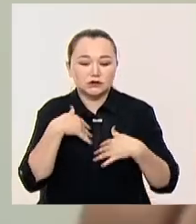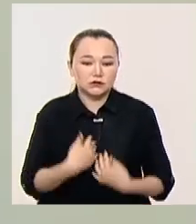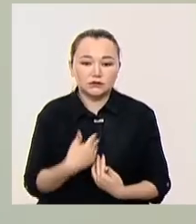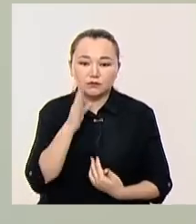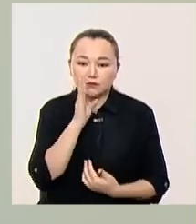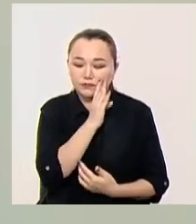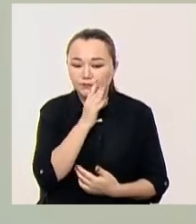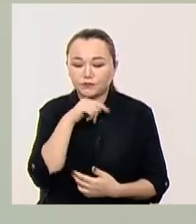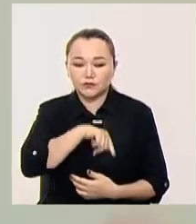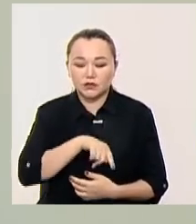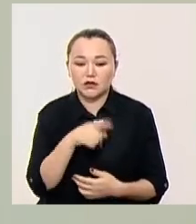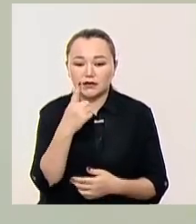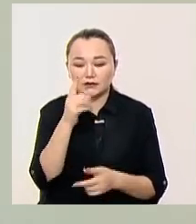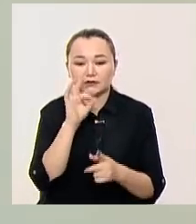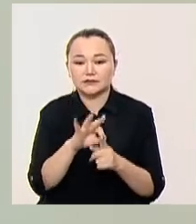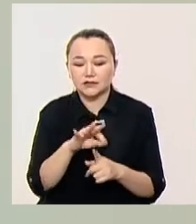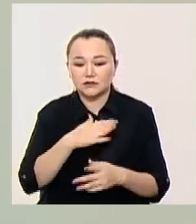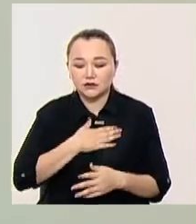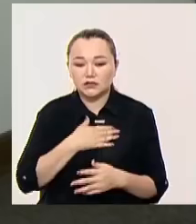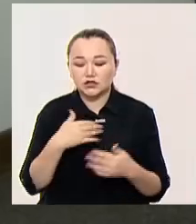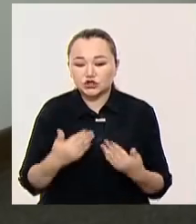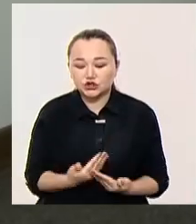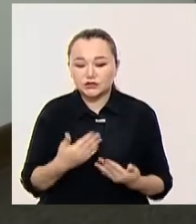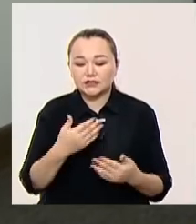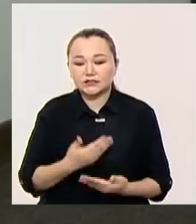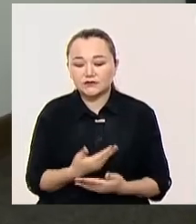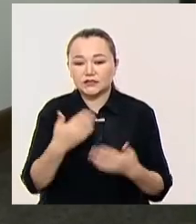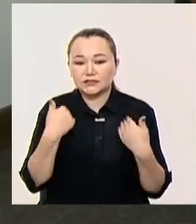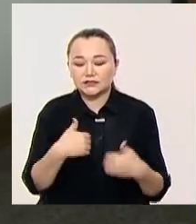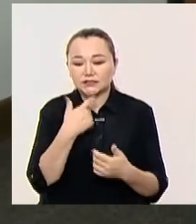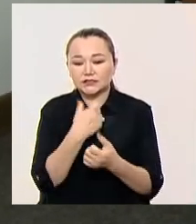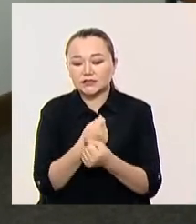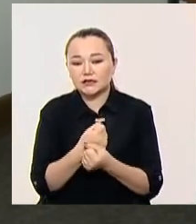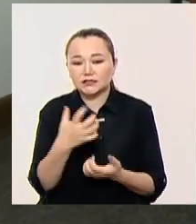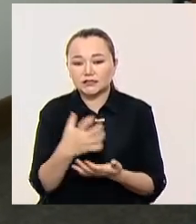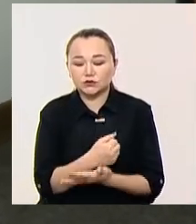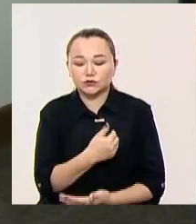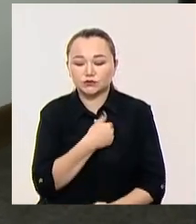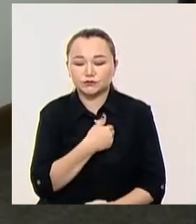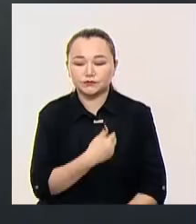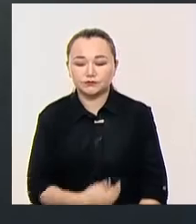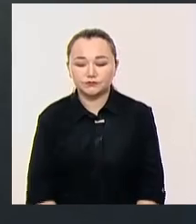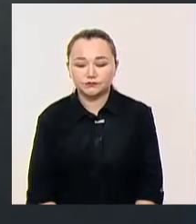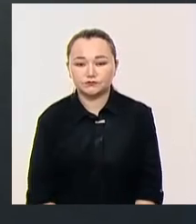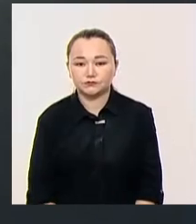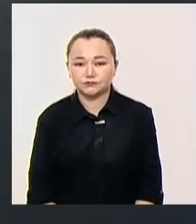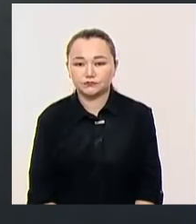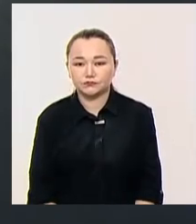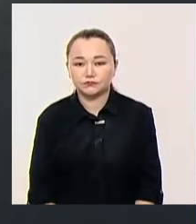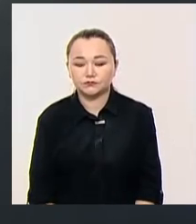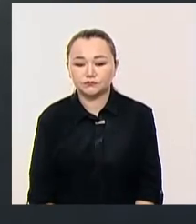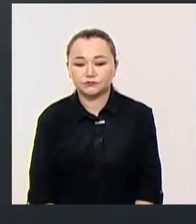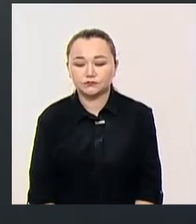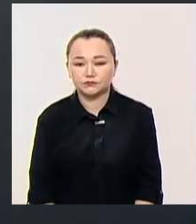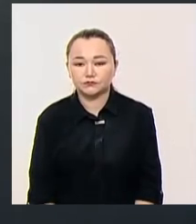жұтқан ананың бір ғана арманы бар. Ол өзім тірі кезімде баламның сүйегін тапсам екен дейді. Аршат Әділжанқызы, Нүркен Тоқмұрзин,